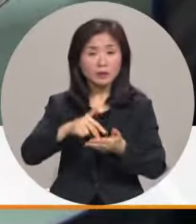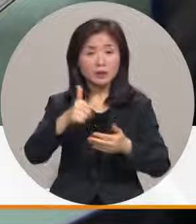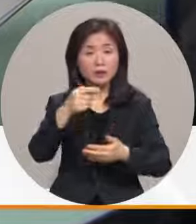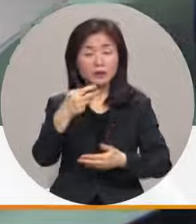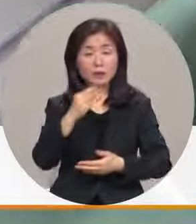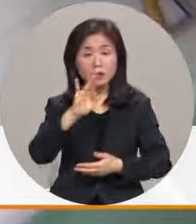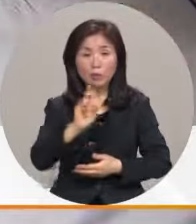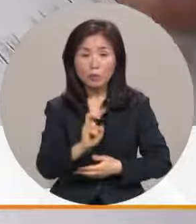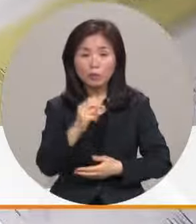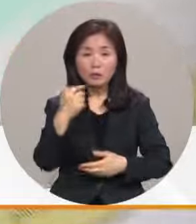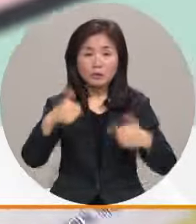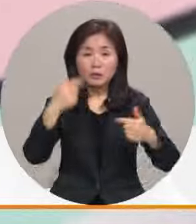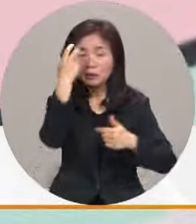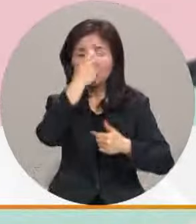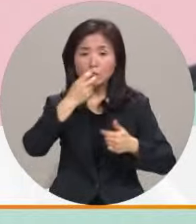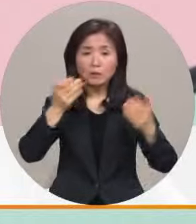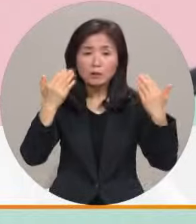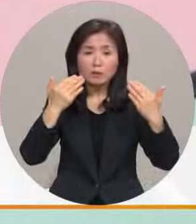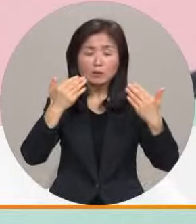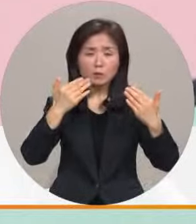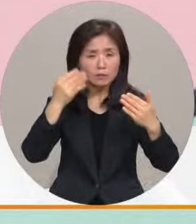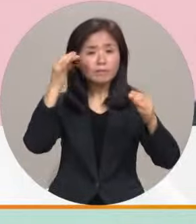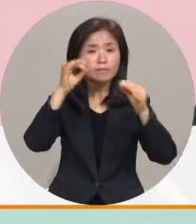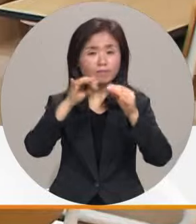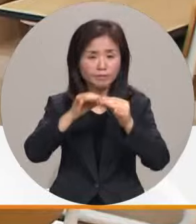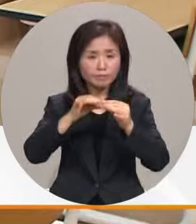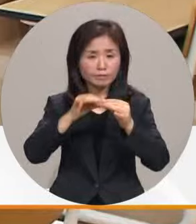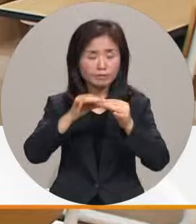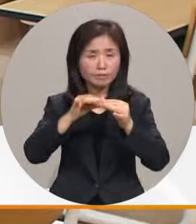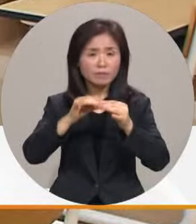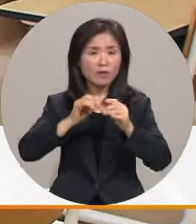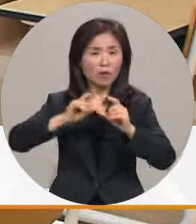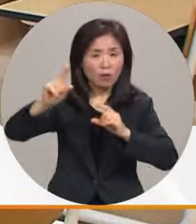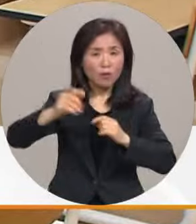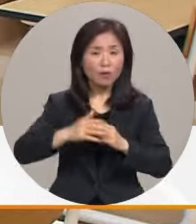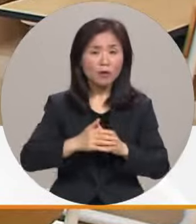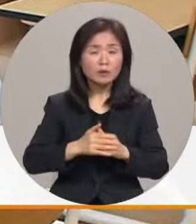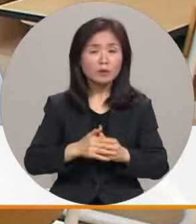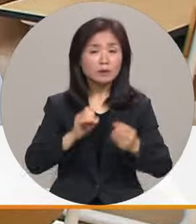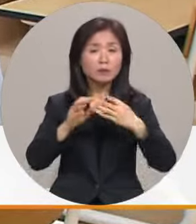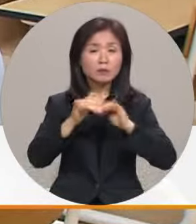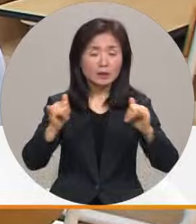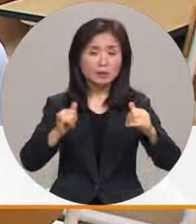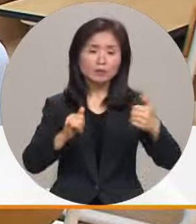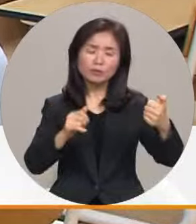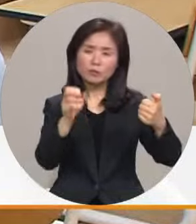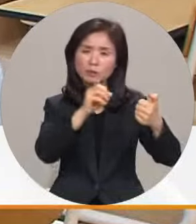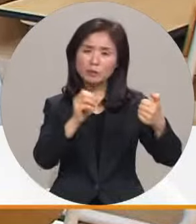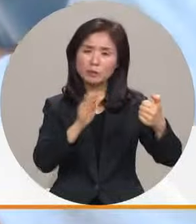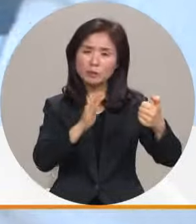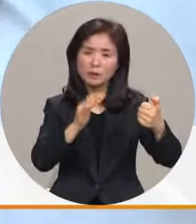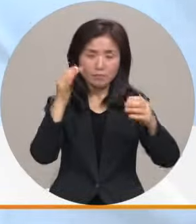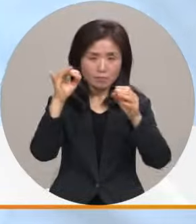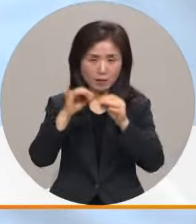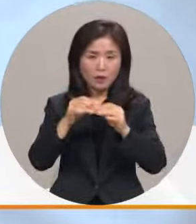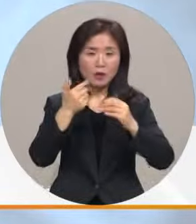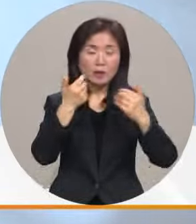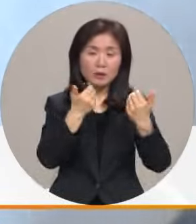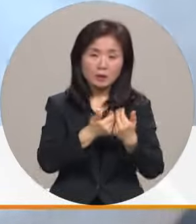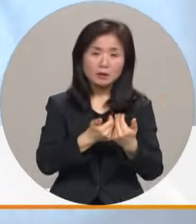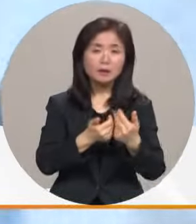찬성하는 의견이 더 많았는데 응답자 절반이 늘봄학교 도입에 긍정적으로 했고 반대 의견은